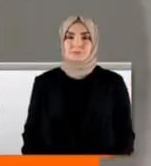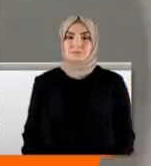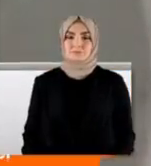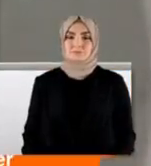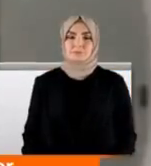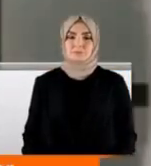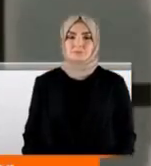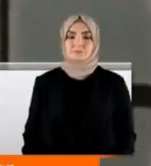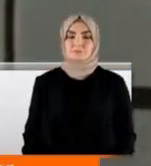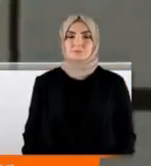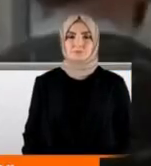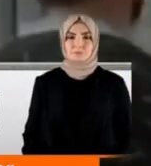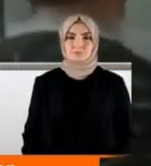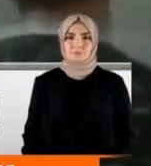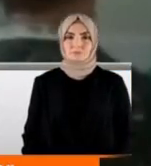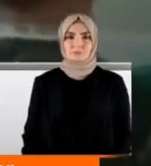Şuna bak.